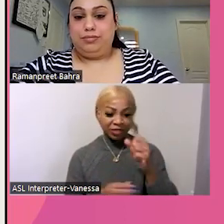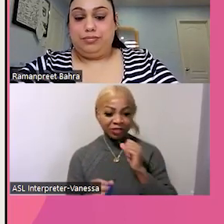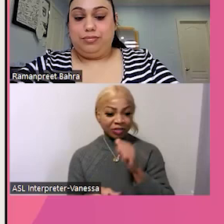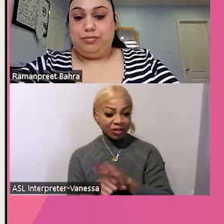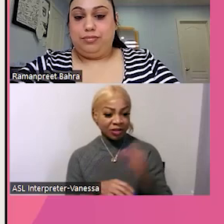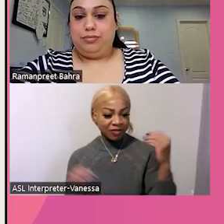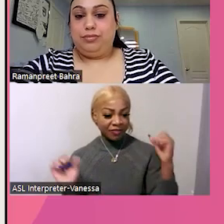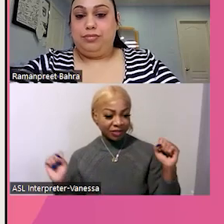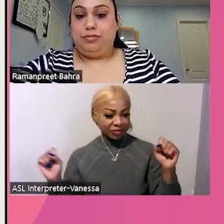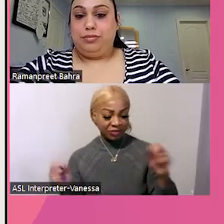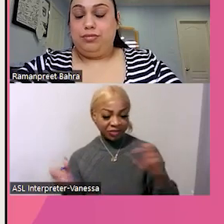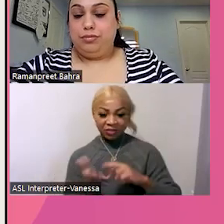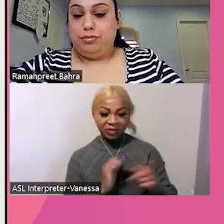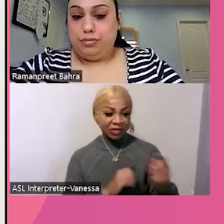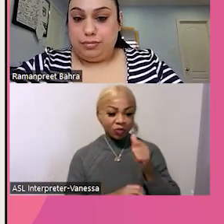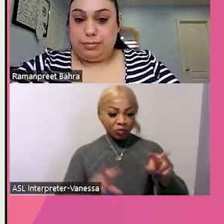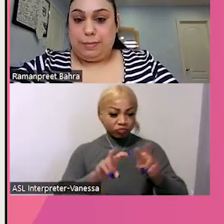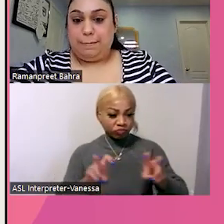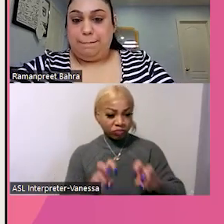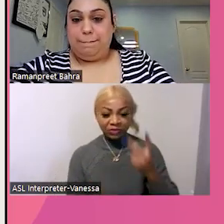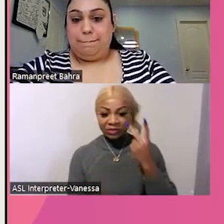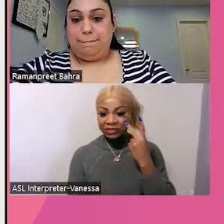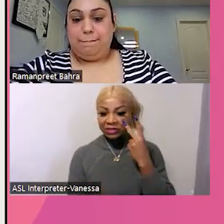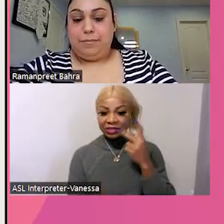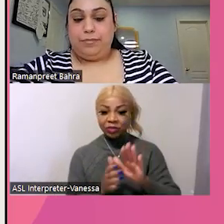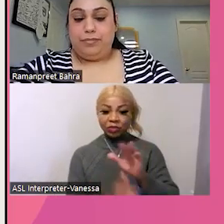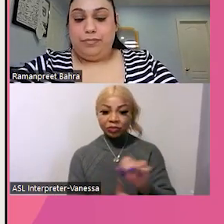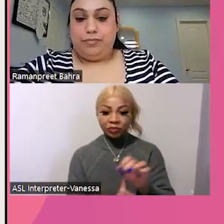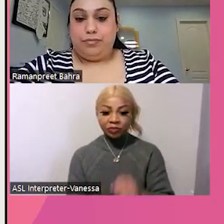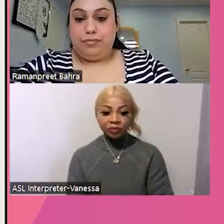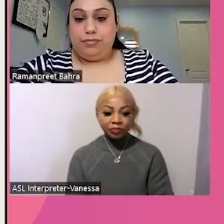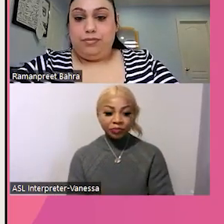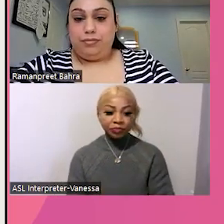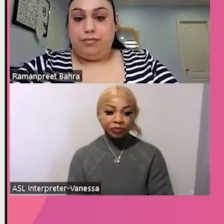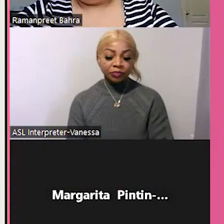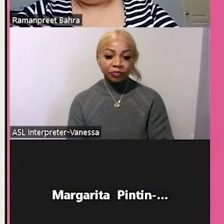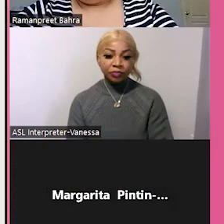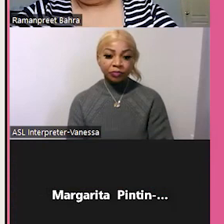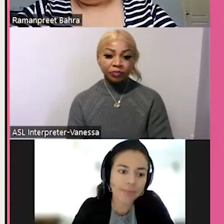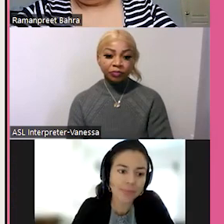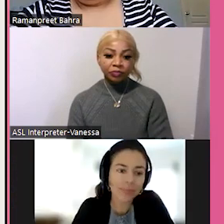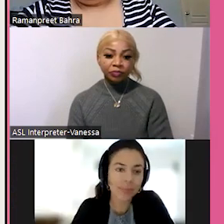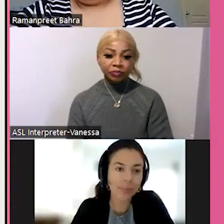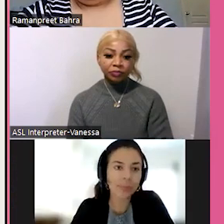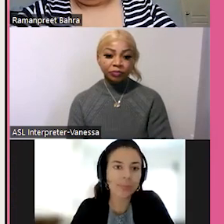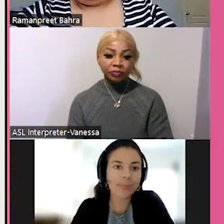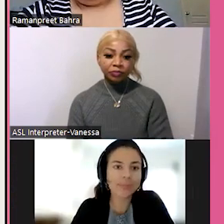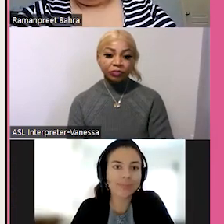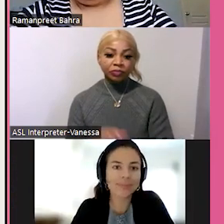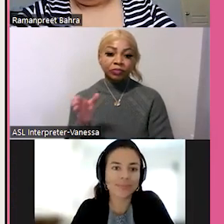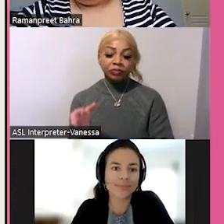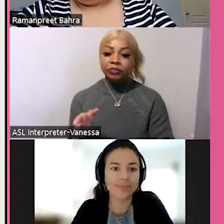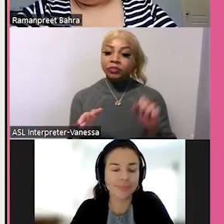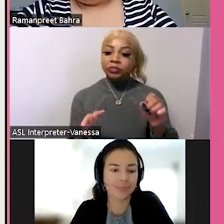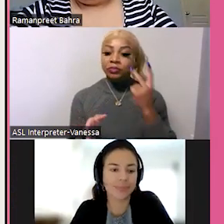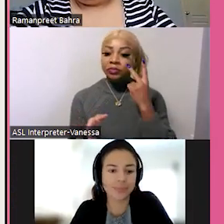bon, au lieu de dire simplement: «Bon, tu as trébuché, parce que tu bouges pas beaucoup» et de passer plutôt aux,